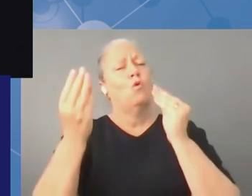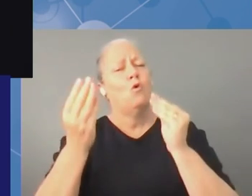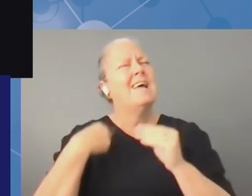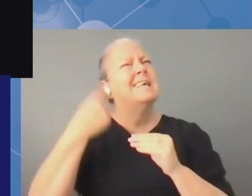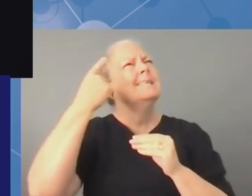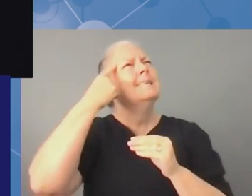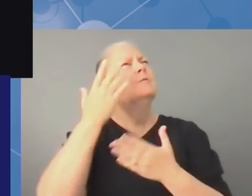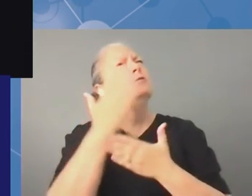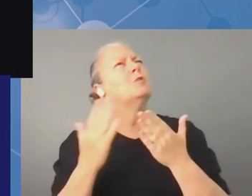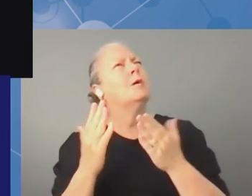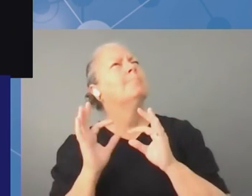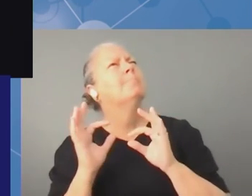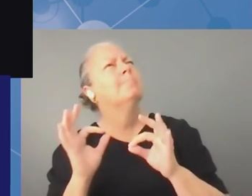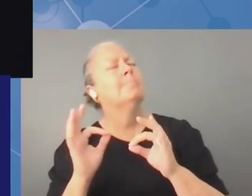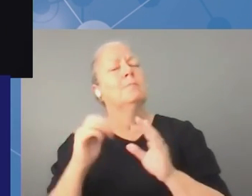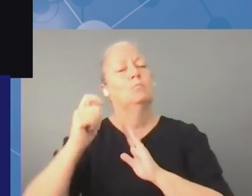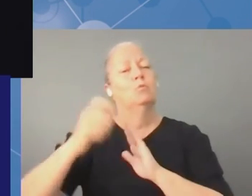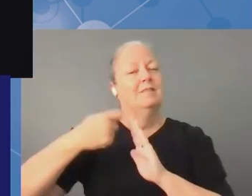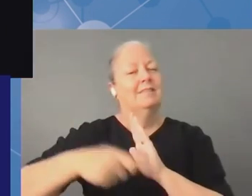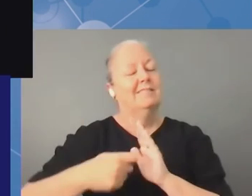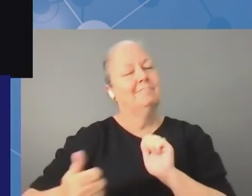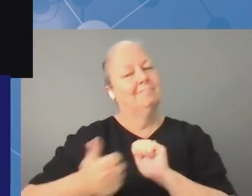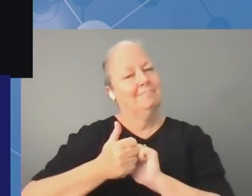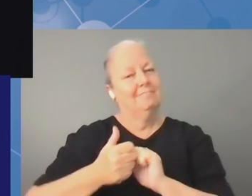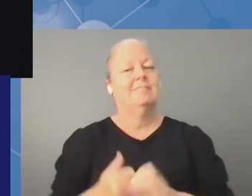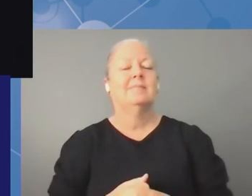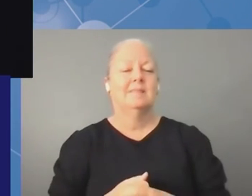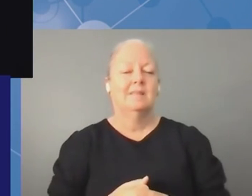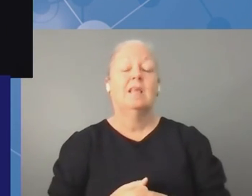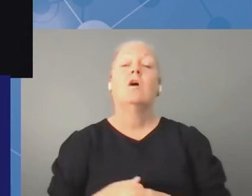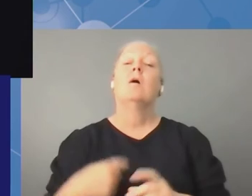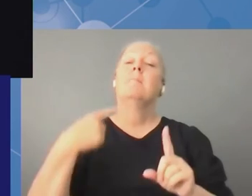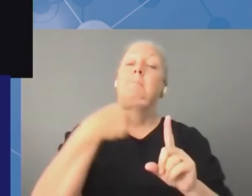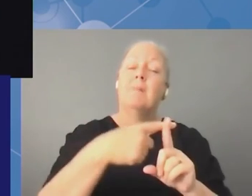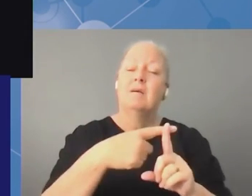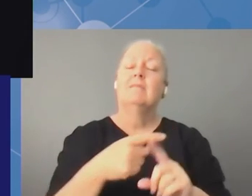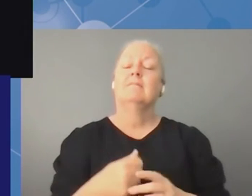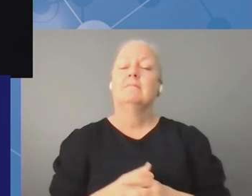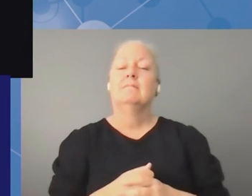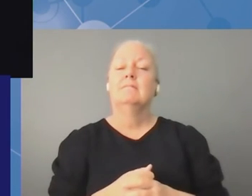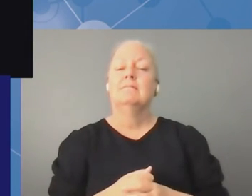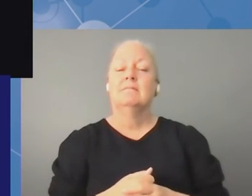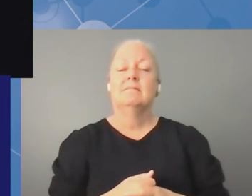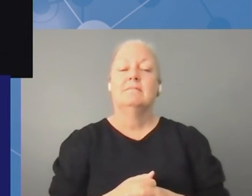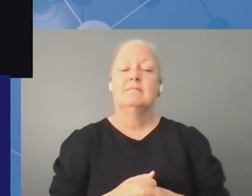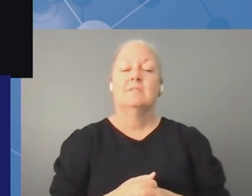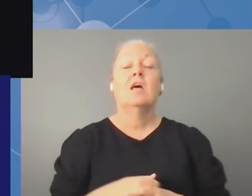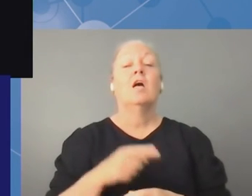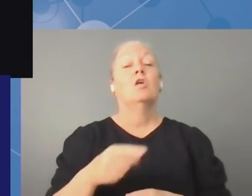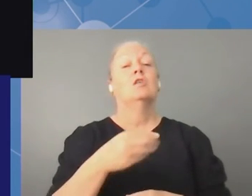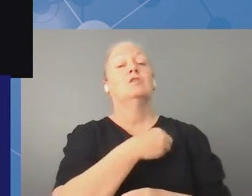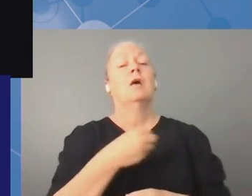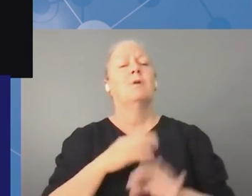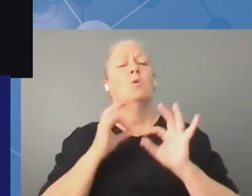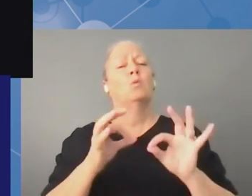очень много интересных дискуссий. Надеюсь, что они превратятся в действительное сотрудничество при разных проектах.